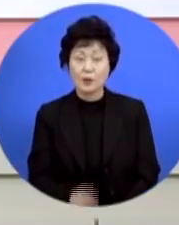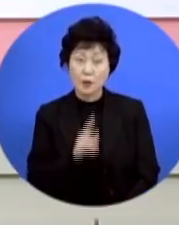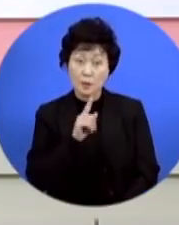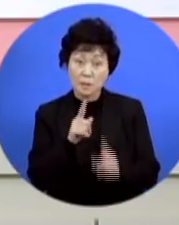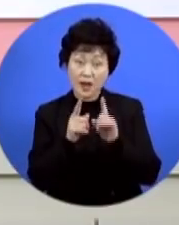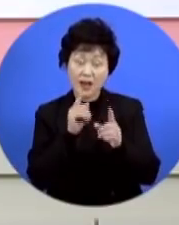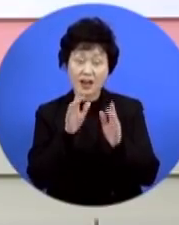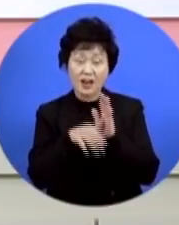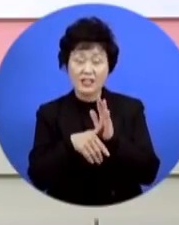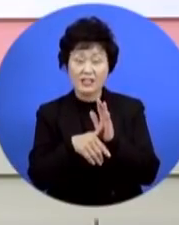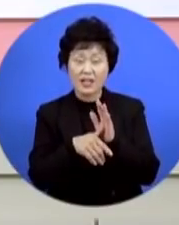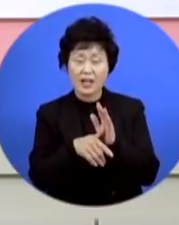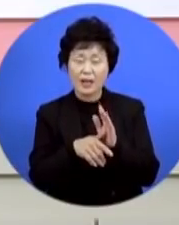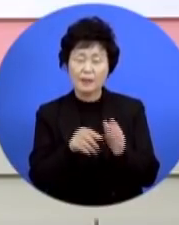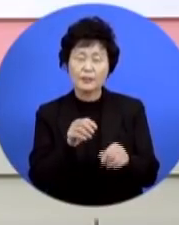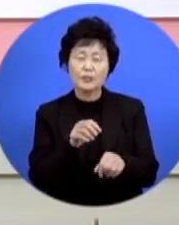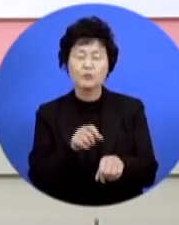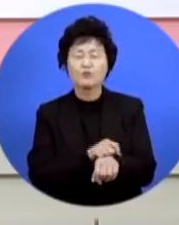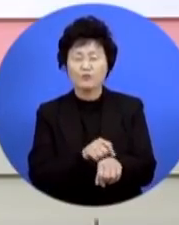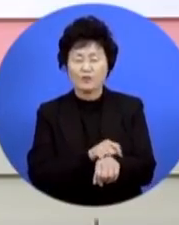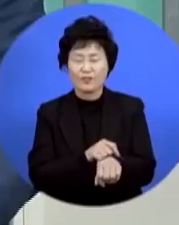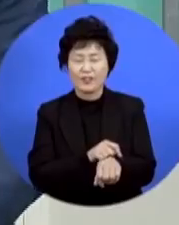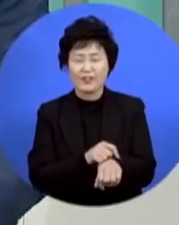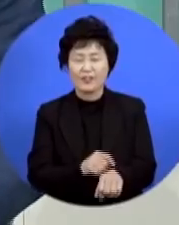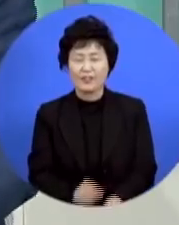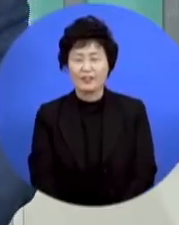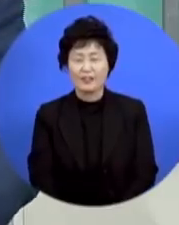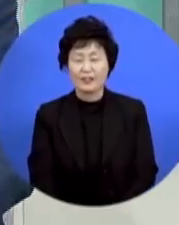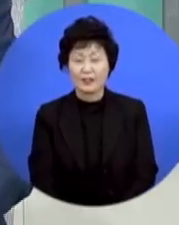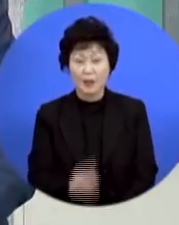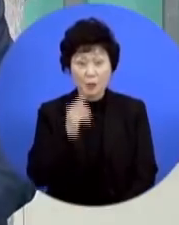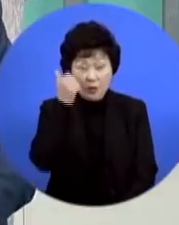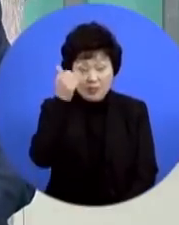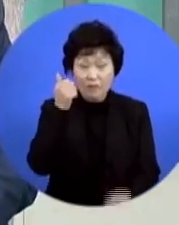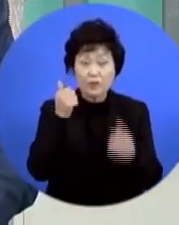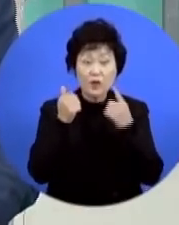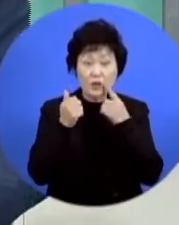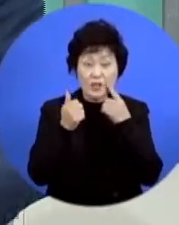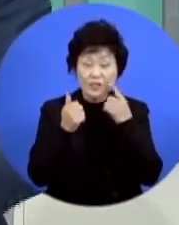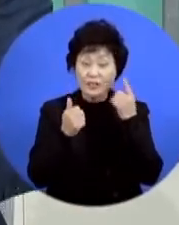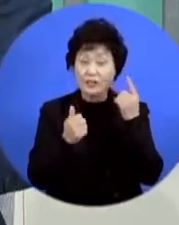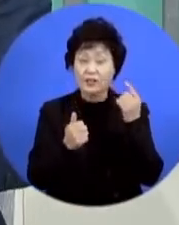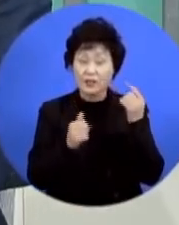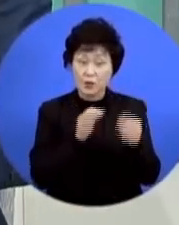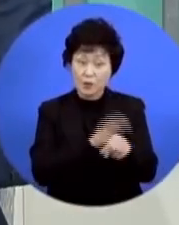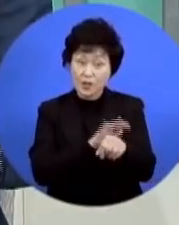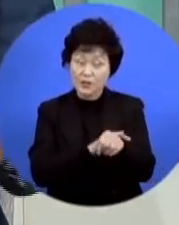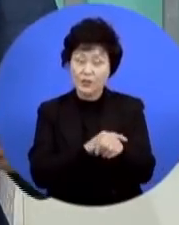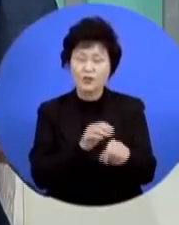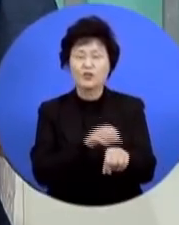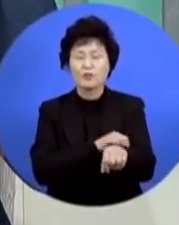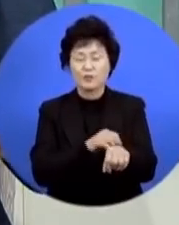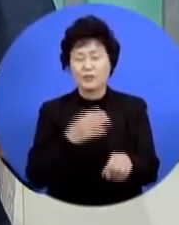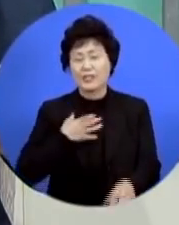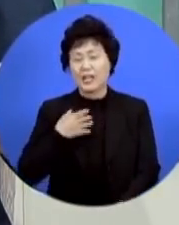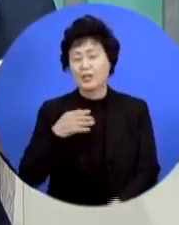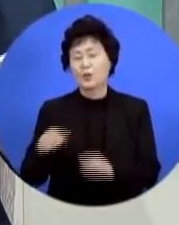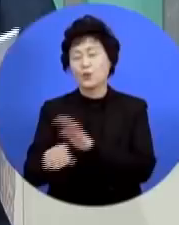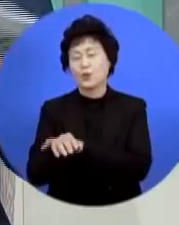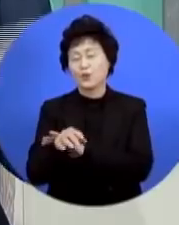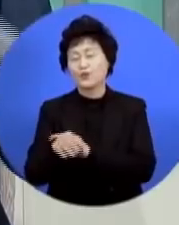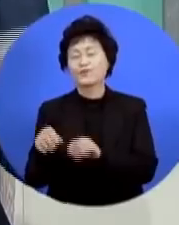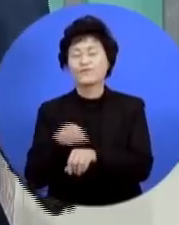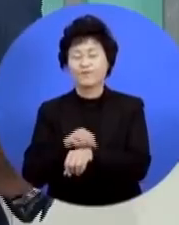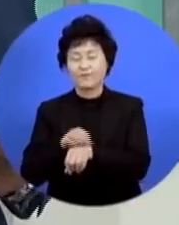네, 불편해요. 목사님 왼쪽, 저는 오른쪽으로 왔어요. 새로운 교회 개척했을 때 개척했을 때 이제 그